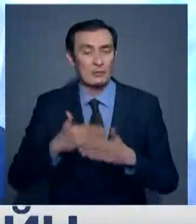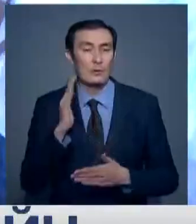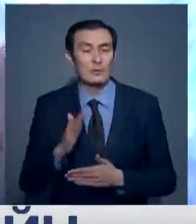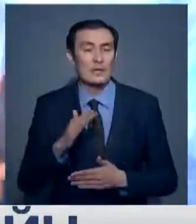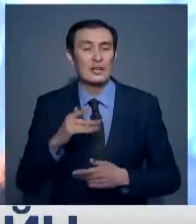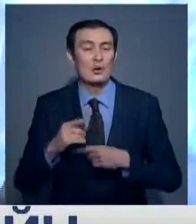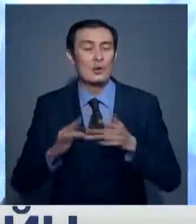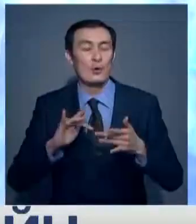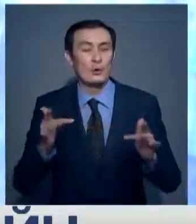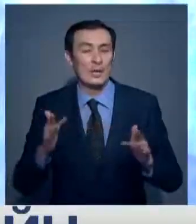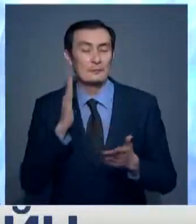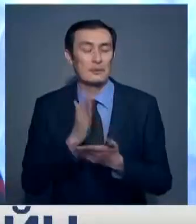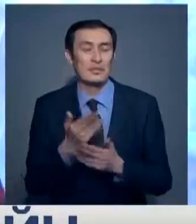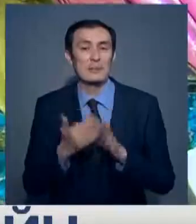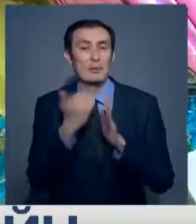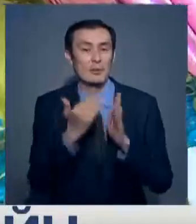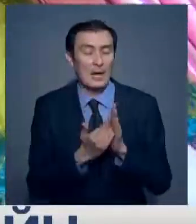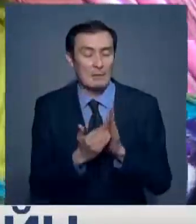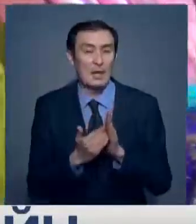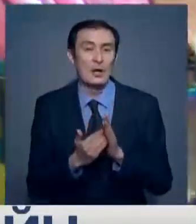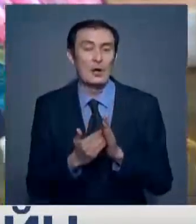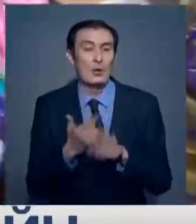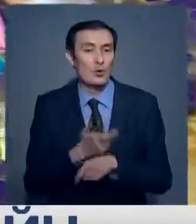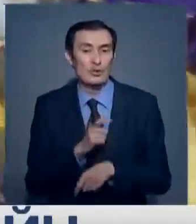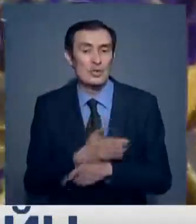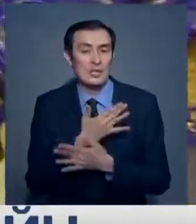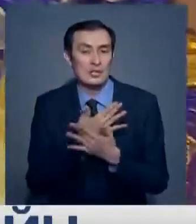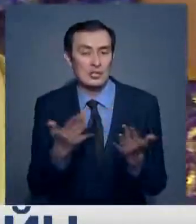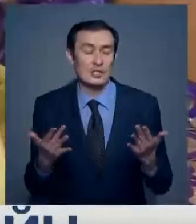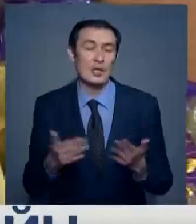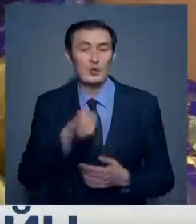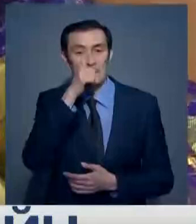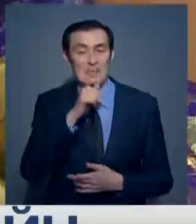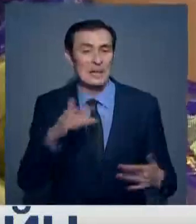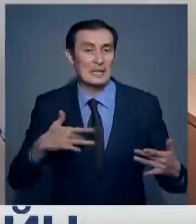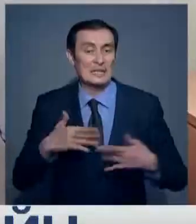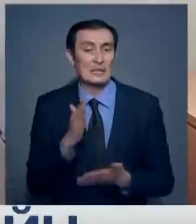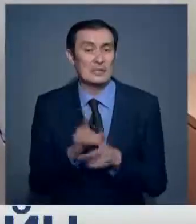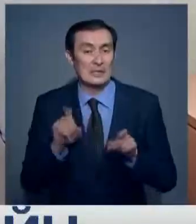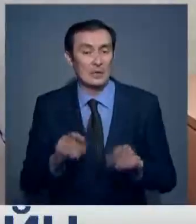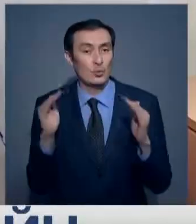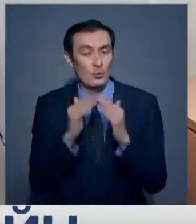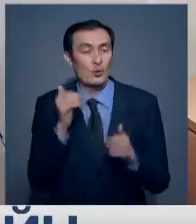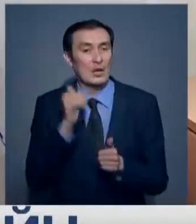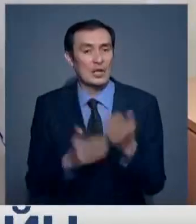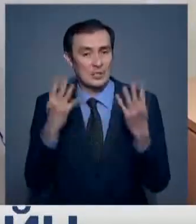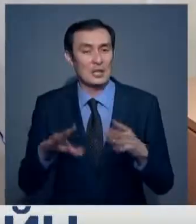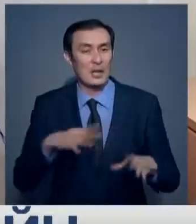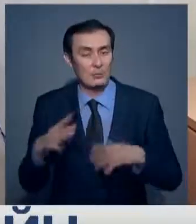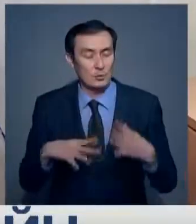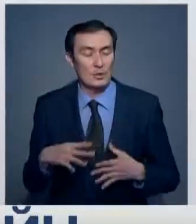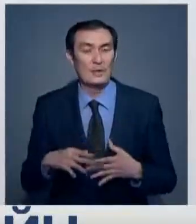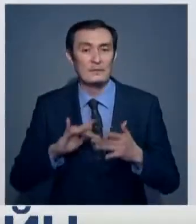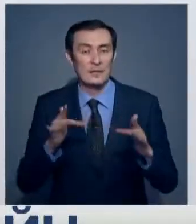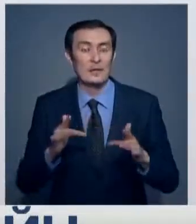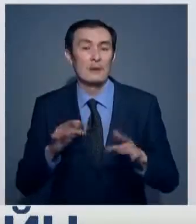в режиме онлайн. Сейчас программа театра насыщена как никогда. Уже месяц артисты на карантине, но работают каждый день. В соцсетях